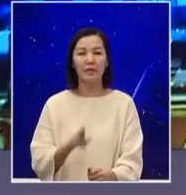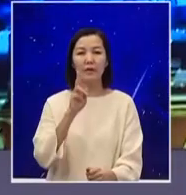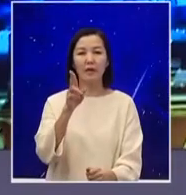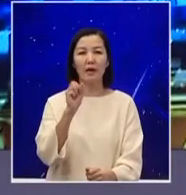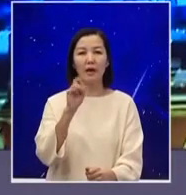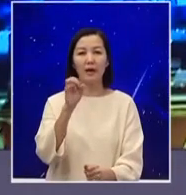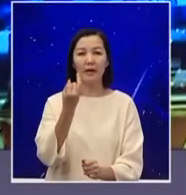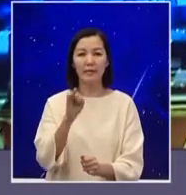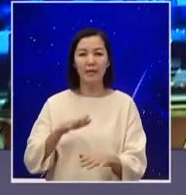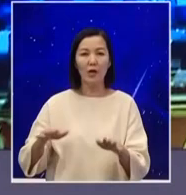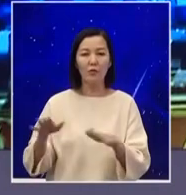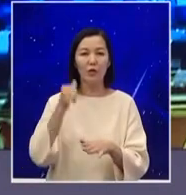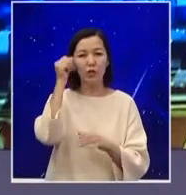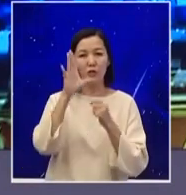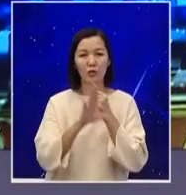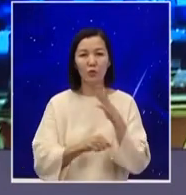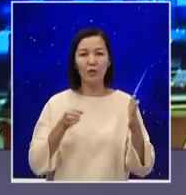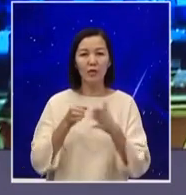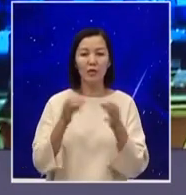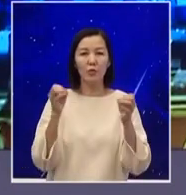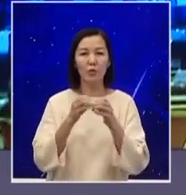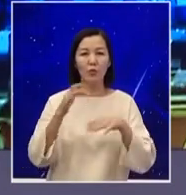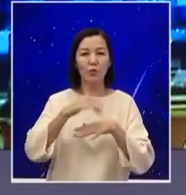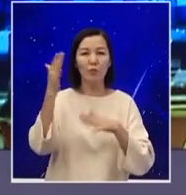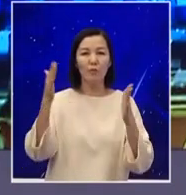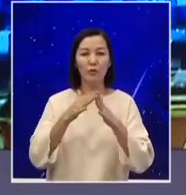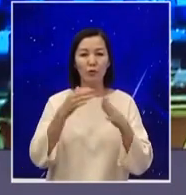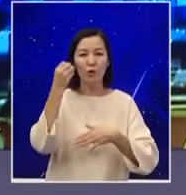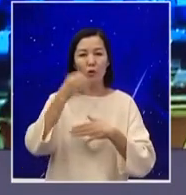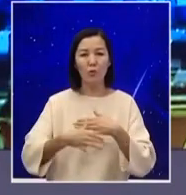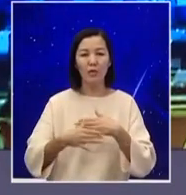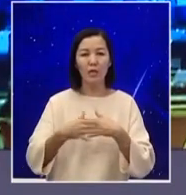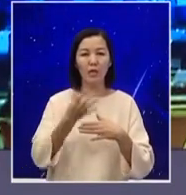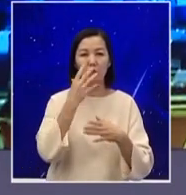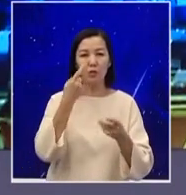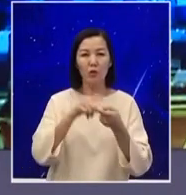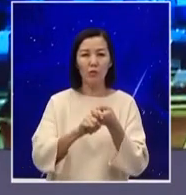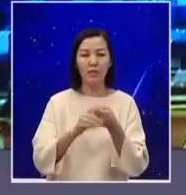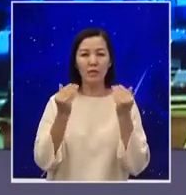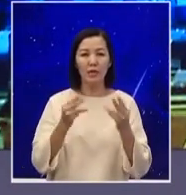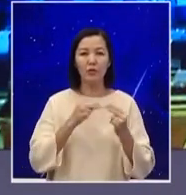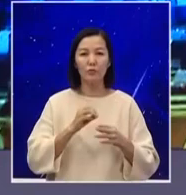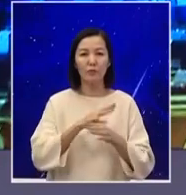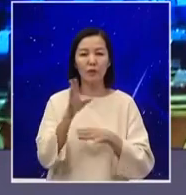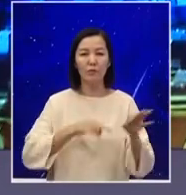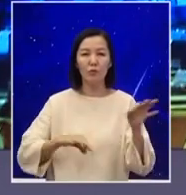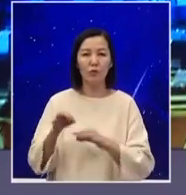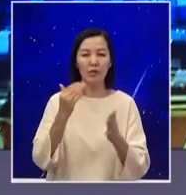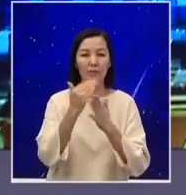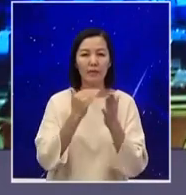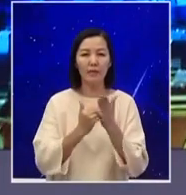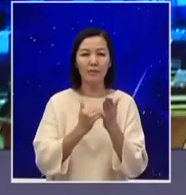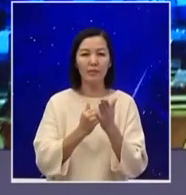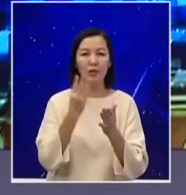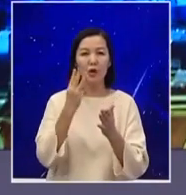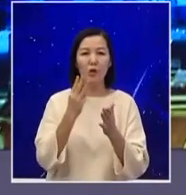Қарасай ауданында жыл соңына дейін 10 көпқабатты тұрғын үй орталықтандырылған жылу жүйесіне қосылады. Қазір жұмыспен қамту жол картасы